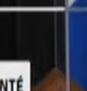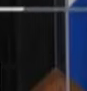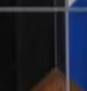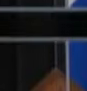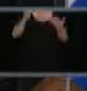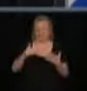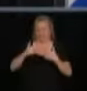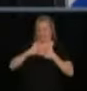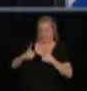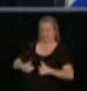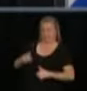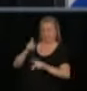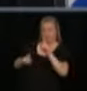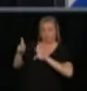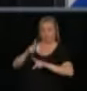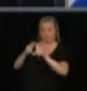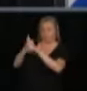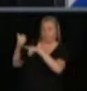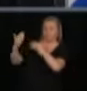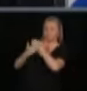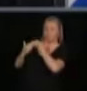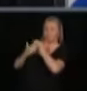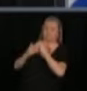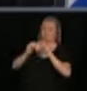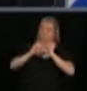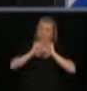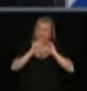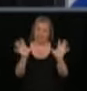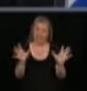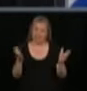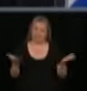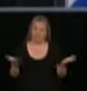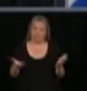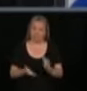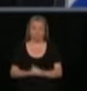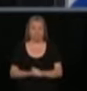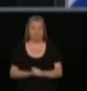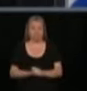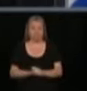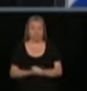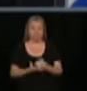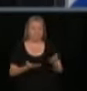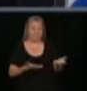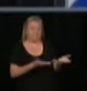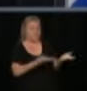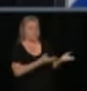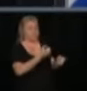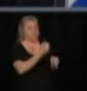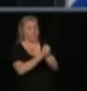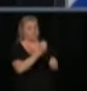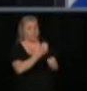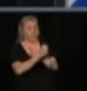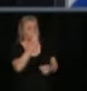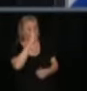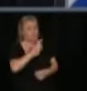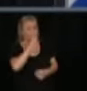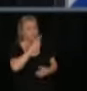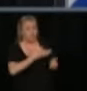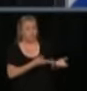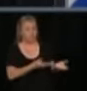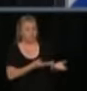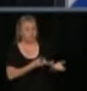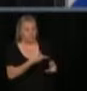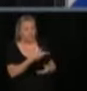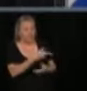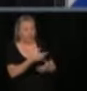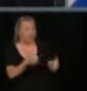très claire. Bon, ils ne pourront pas travailler. Maintenant, est-ce qu'ils seront payés? Est-ce qu'ils seront payés en